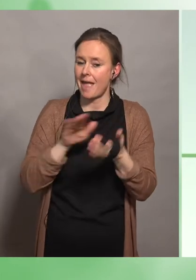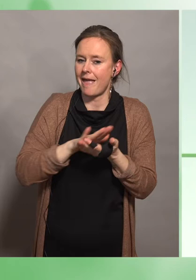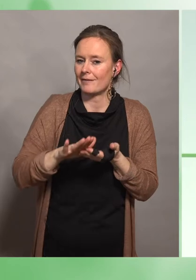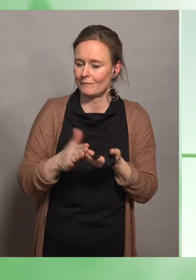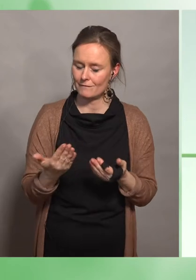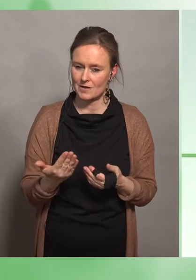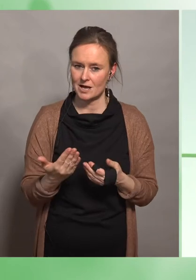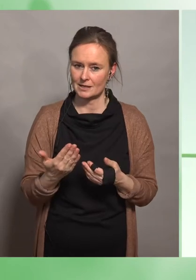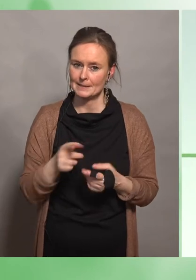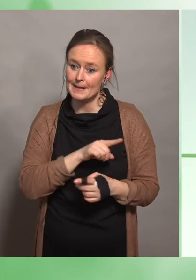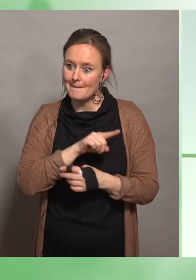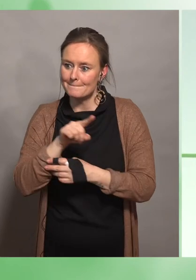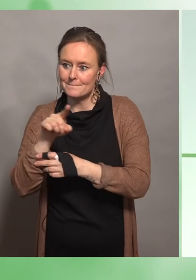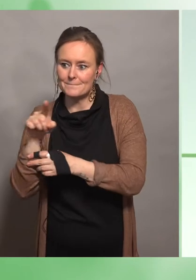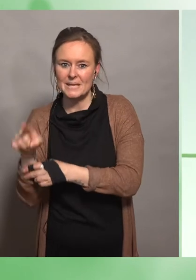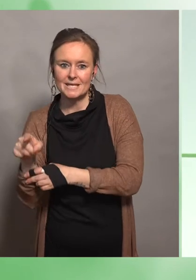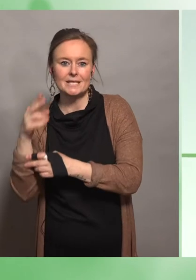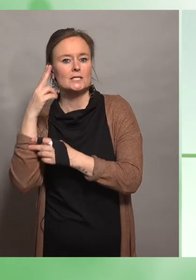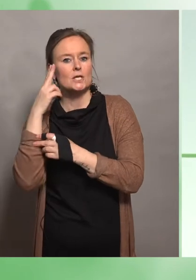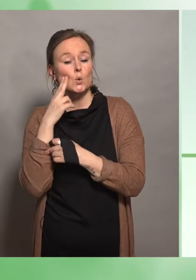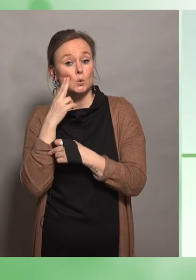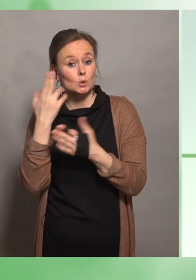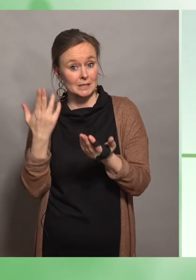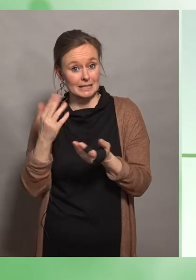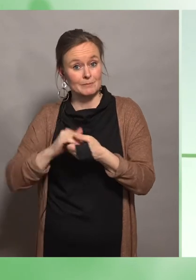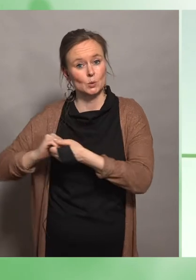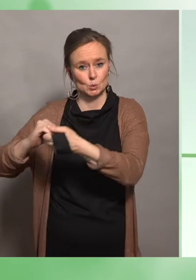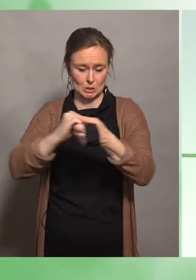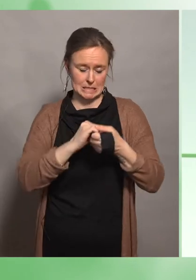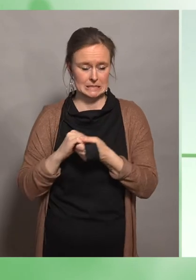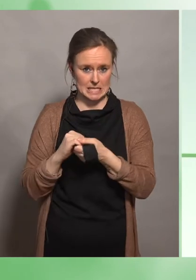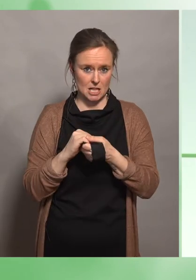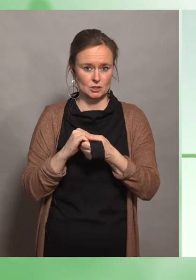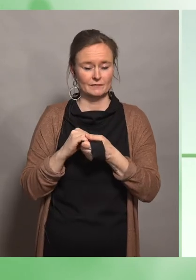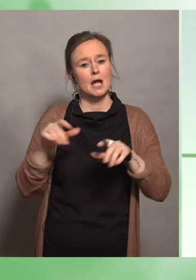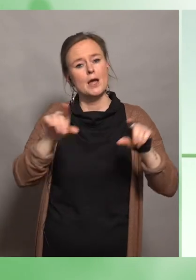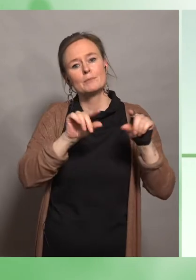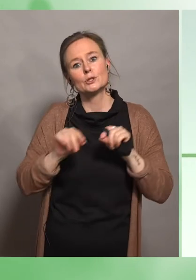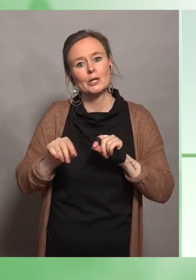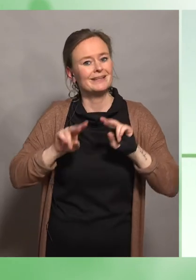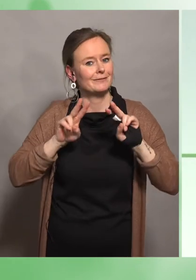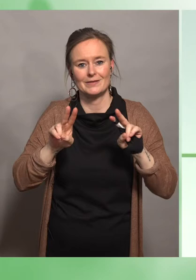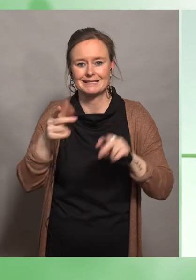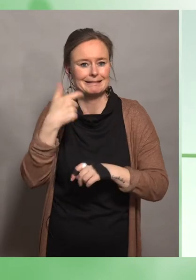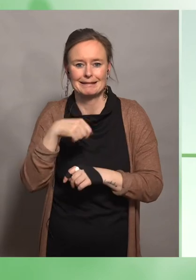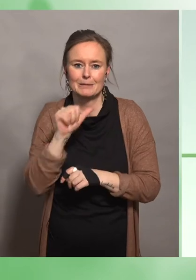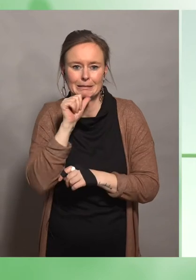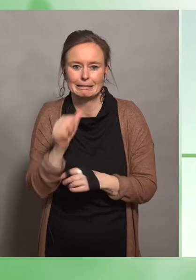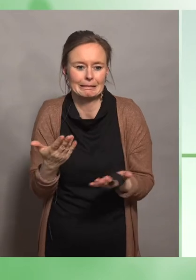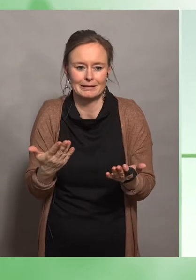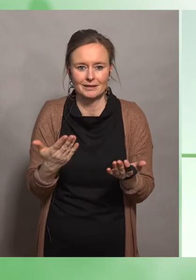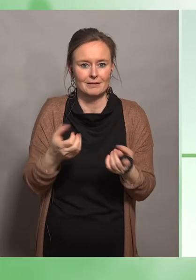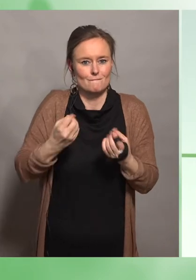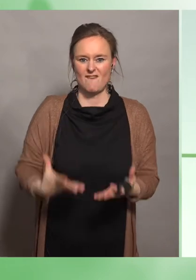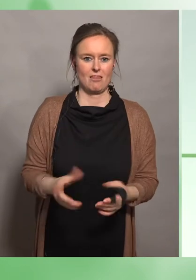hin zum Unternehmen und bis hin zur Gesellschaft. Das heißt, es gibt keine Verlierer, wenn man das